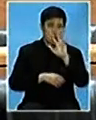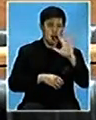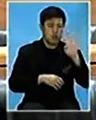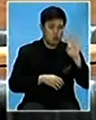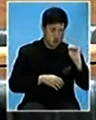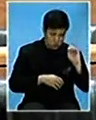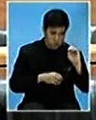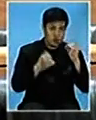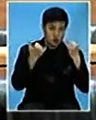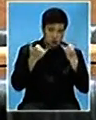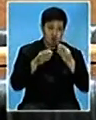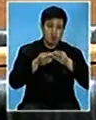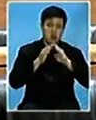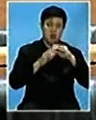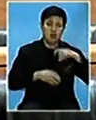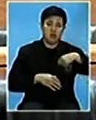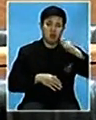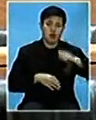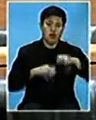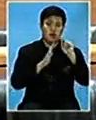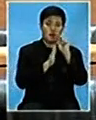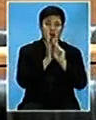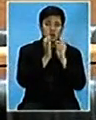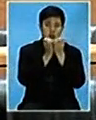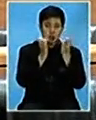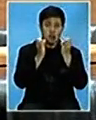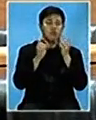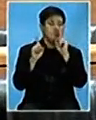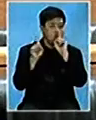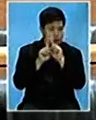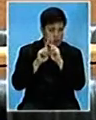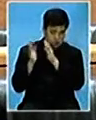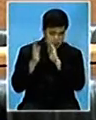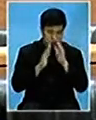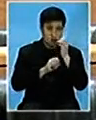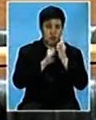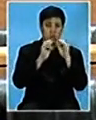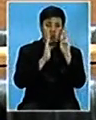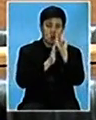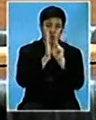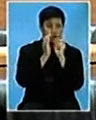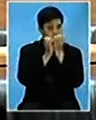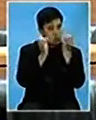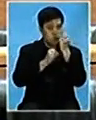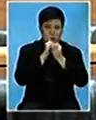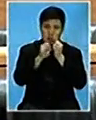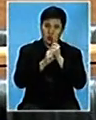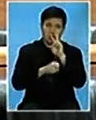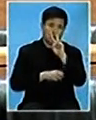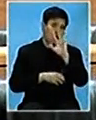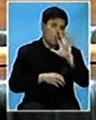ญและเช่นเดียวกันในรัฐธรรมนูญฉบับปีพุทธศักราช2550ก็ยังคงศาลรัฐธรรมนูญ